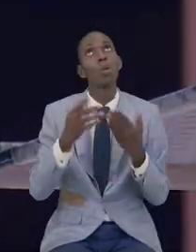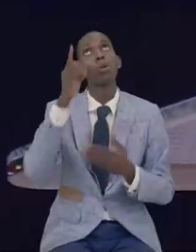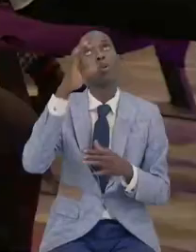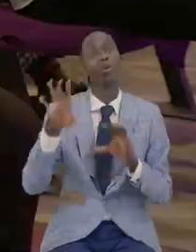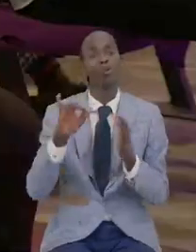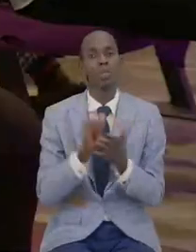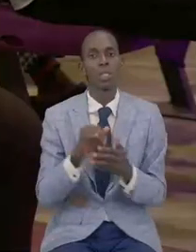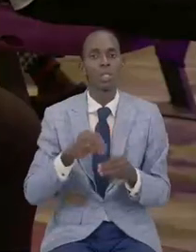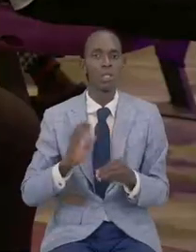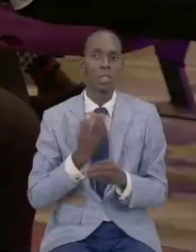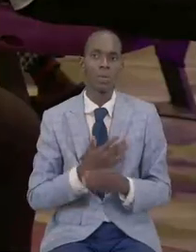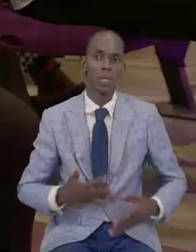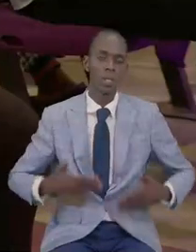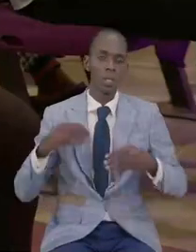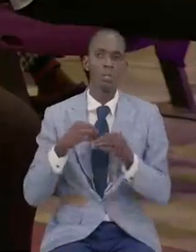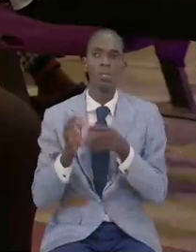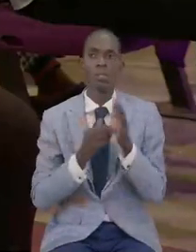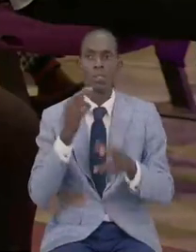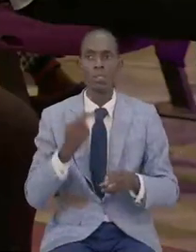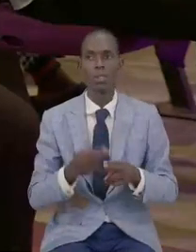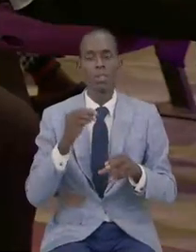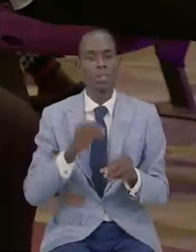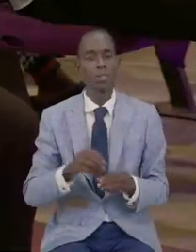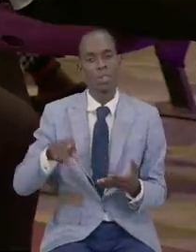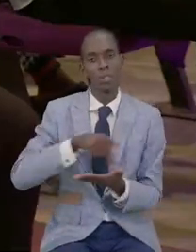nom de Jésus-Christ. Nous allons au psaume